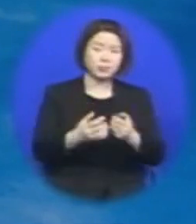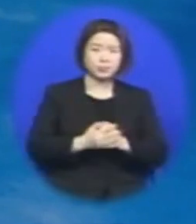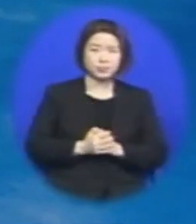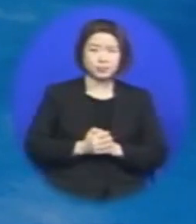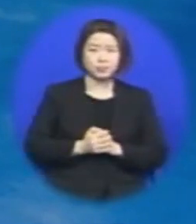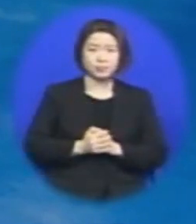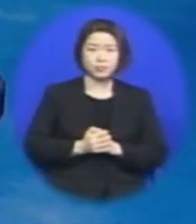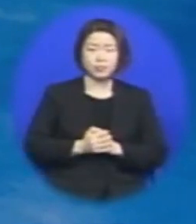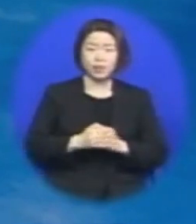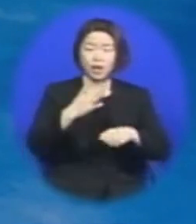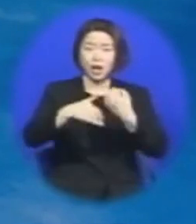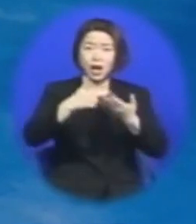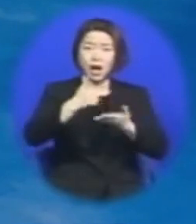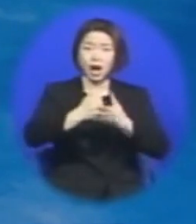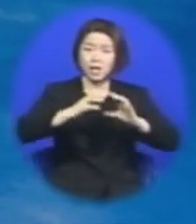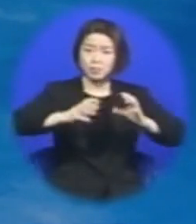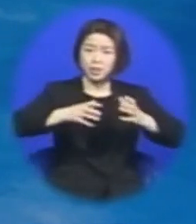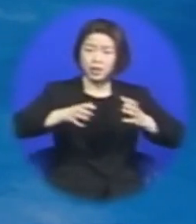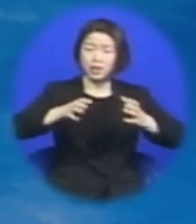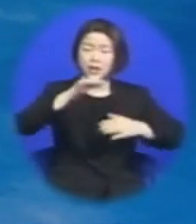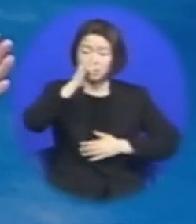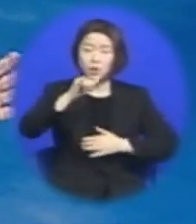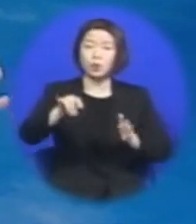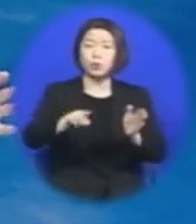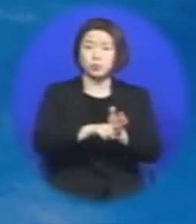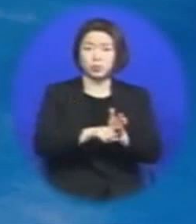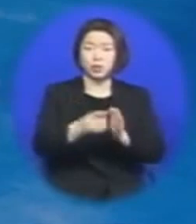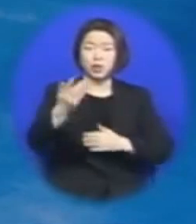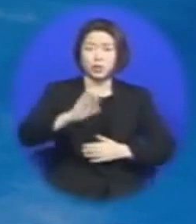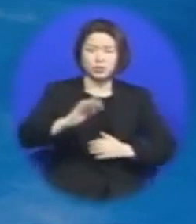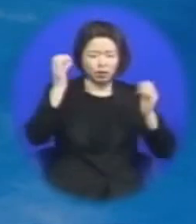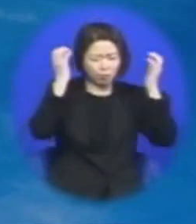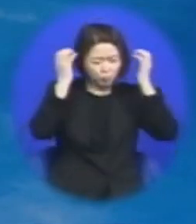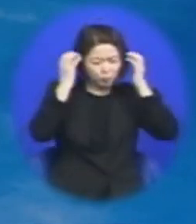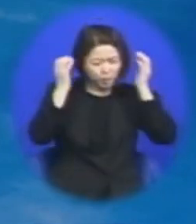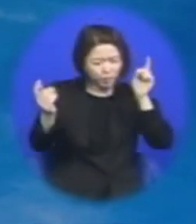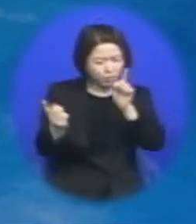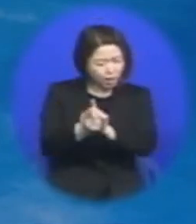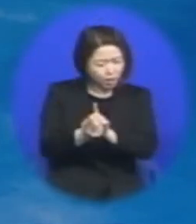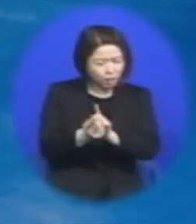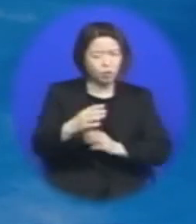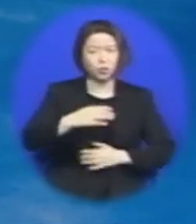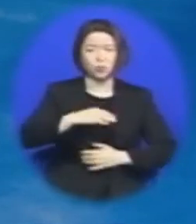장이죠 하나님의 나라가 있다고 믿어요 그런데 고난 당하는 거는